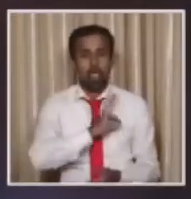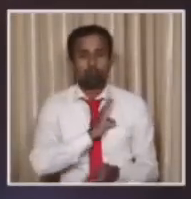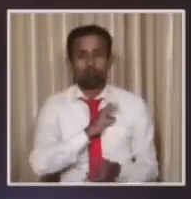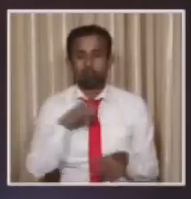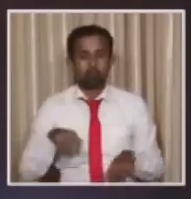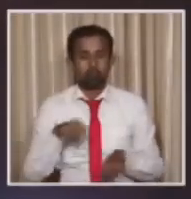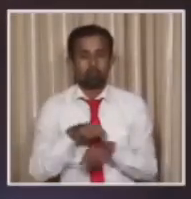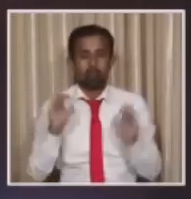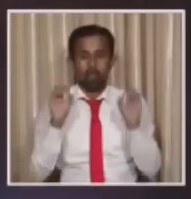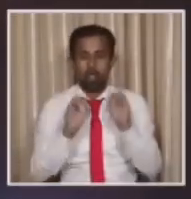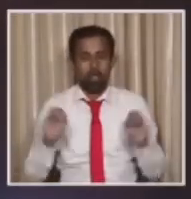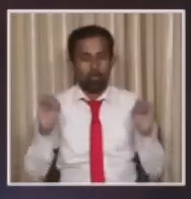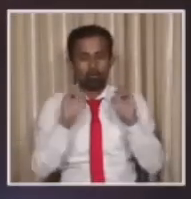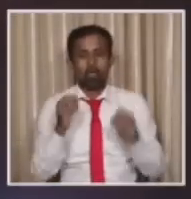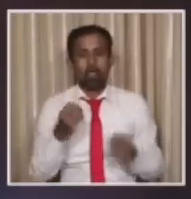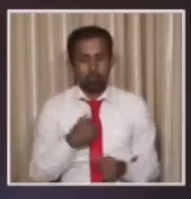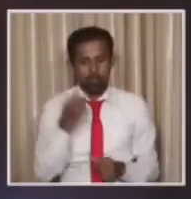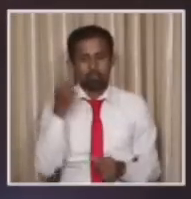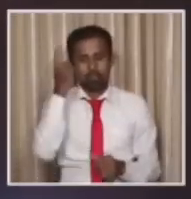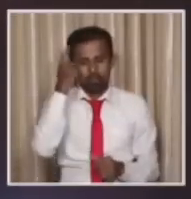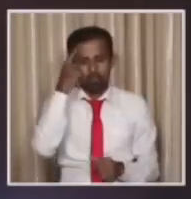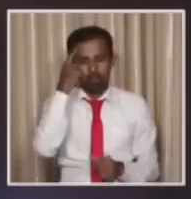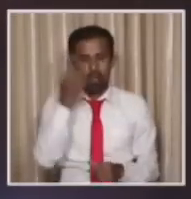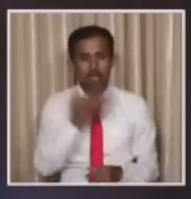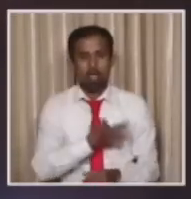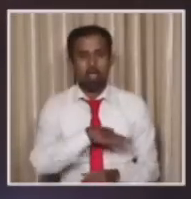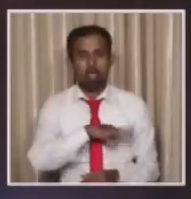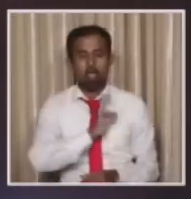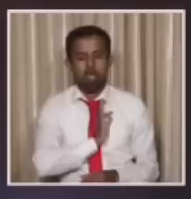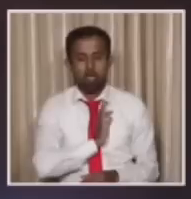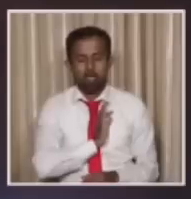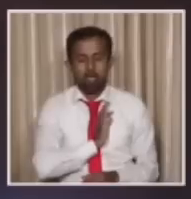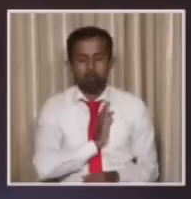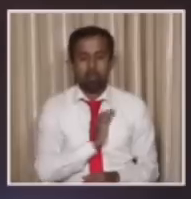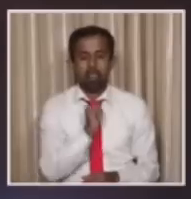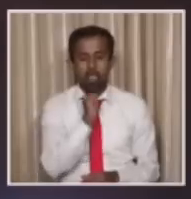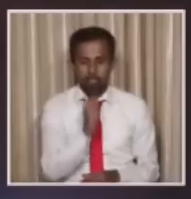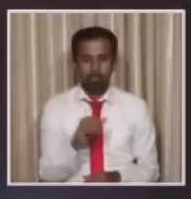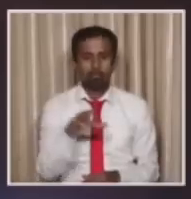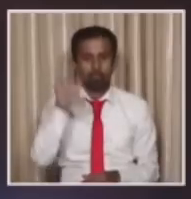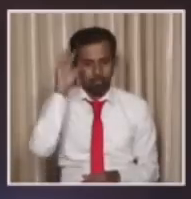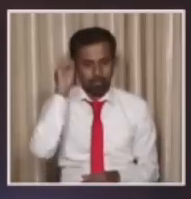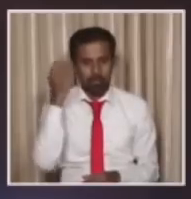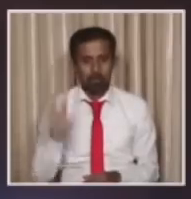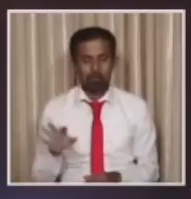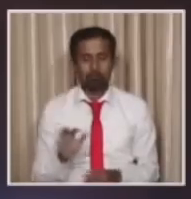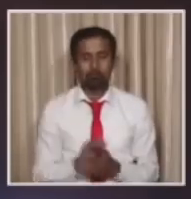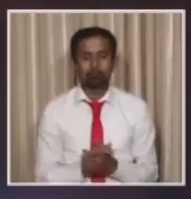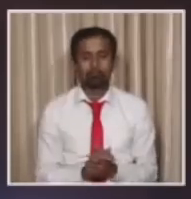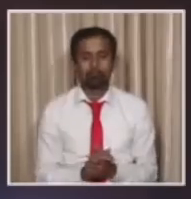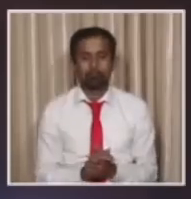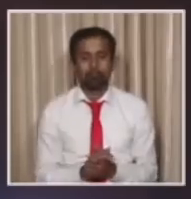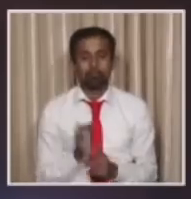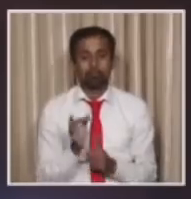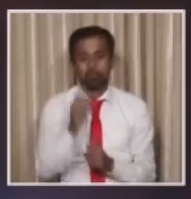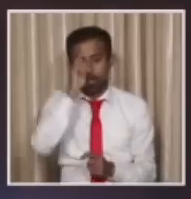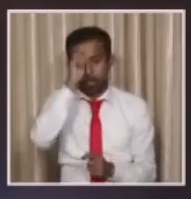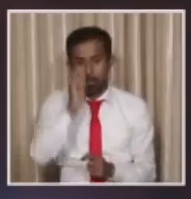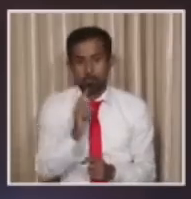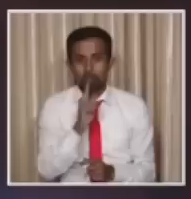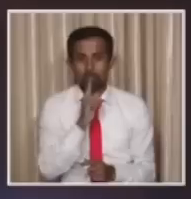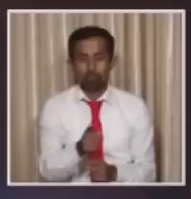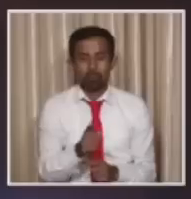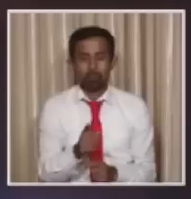නැහැ. ඒකත් අපි දන්නවා. දැන් ඒ ස්වාමීන් වහන්සේලාටත් යථාර්ථය තේරලා තියෙන්නේ. ඉතින් ඒ නිසා දැන් ජනාධිපතිතුමා හැබැයි